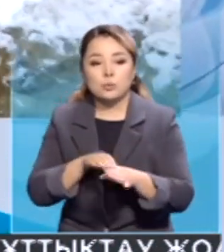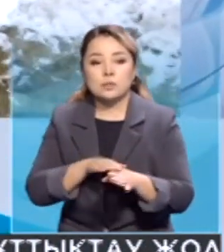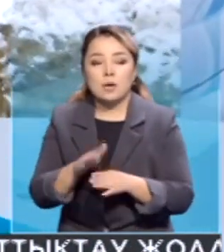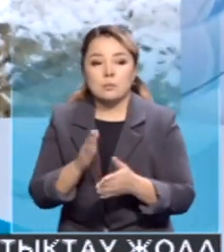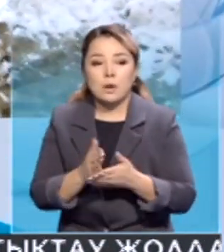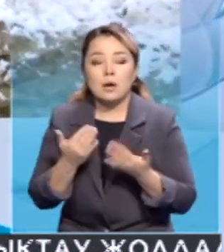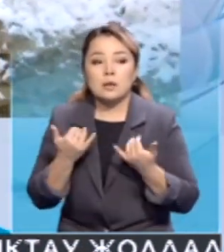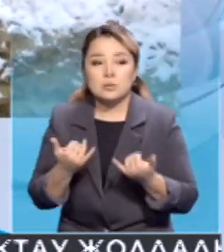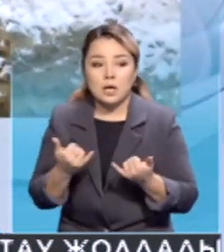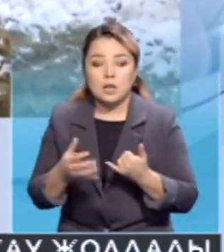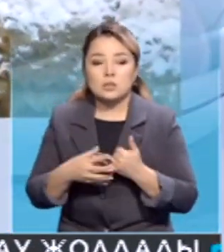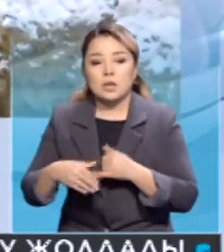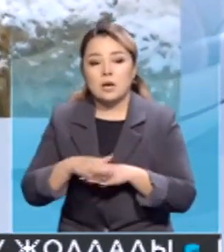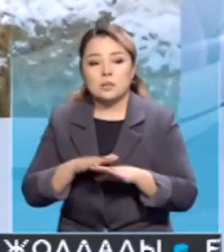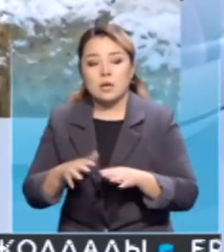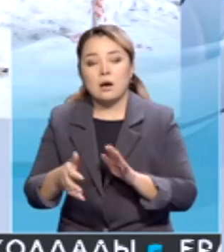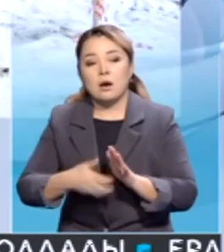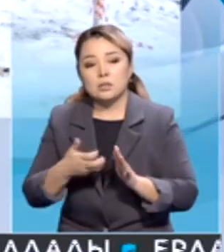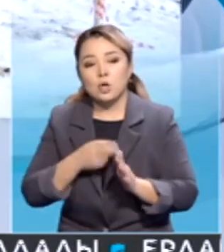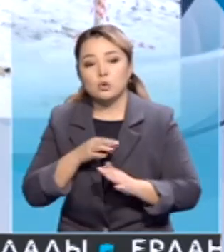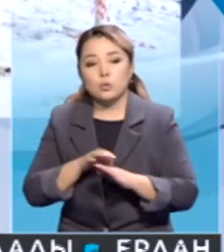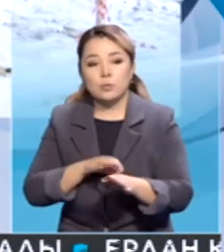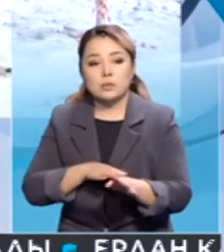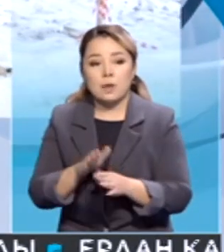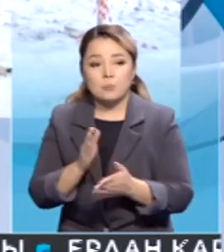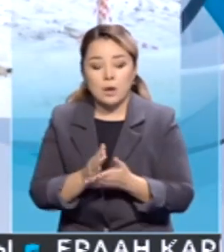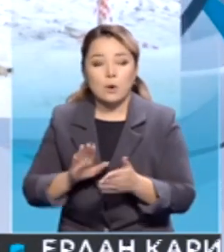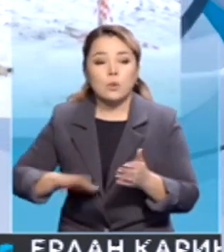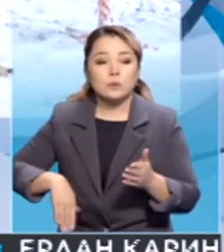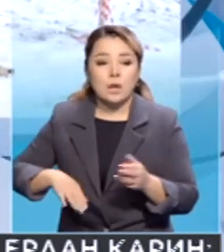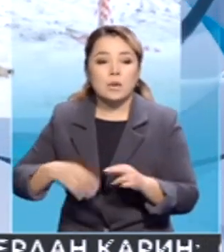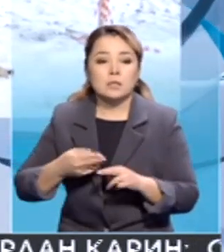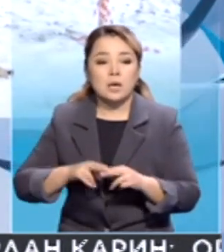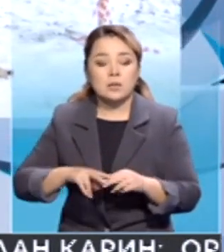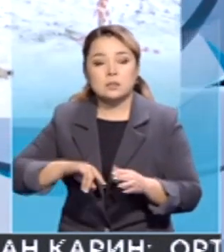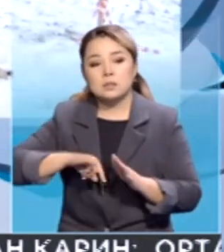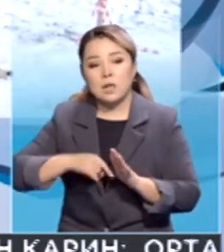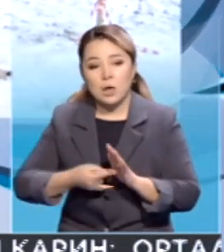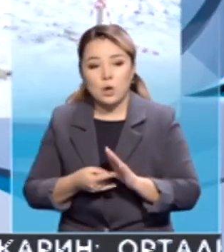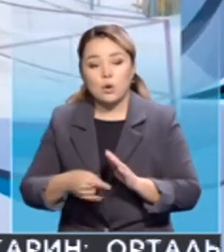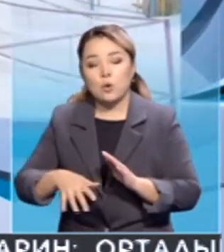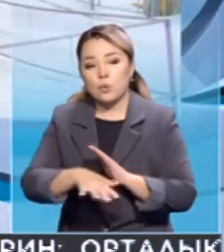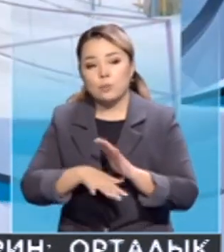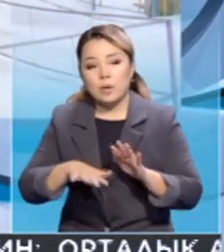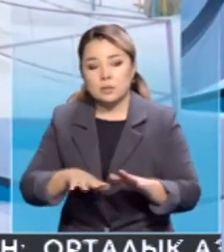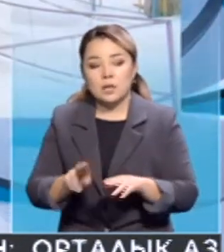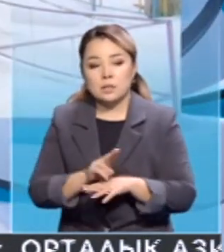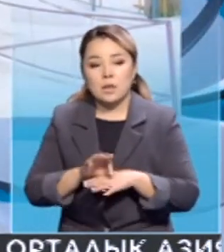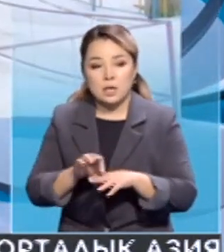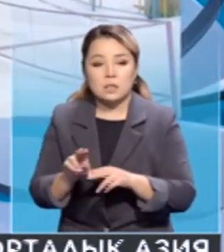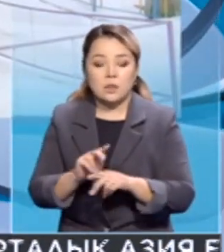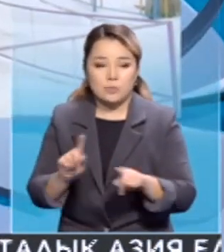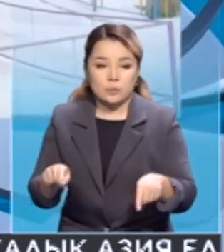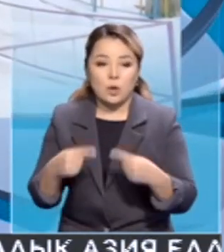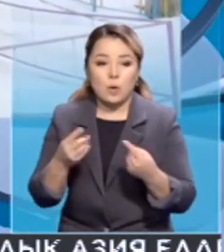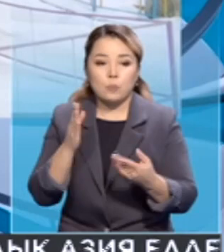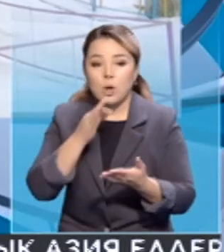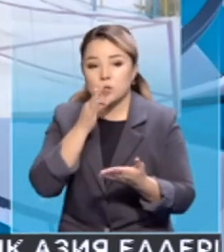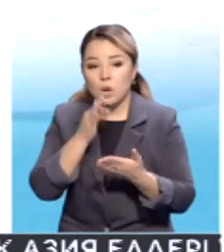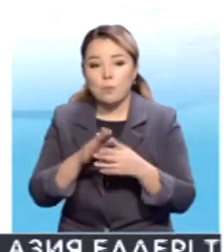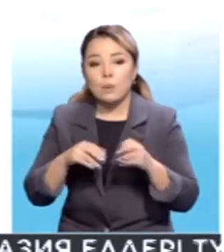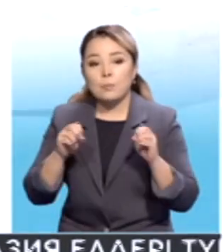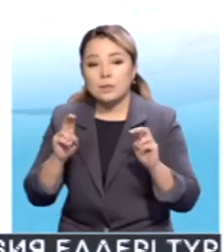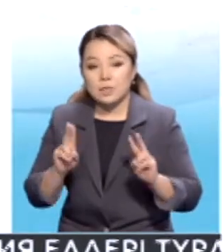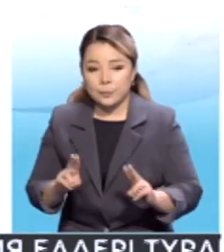қазір жер қыртысын қазу жұмыстары жүргізіп жатыр. Мұнан кейін тесілген құбыр дәнекерленіп бітелетін болады. Жауапты